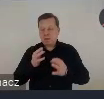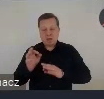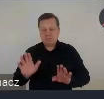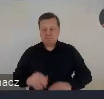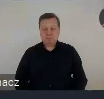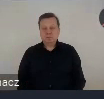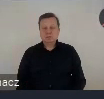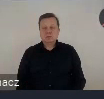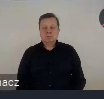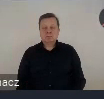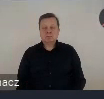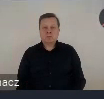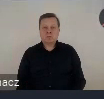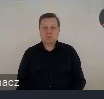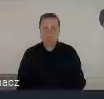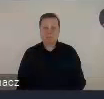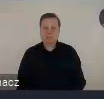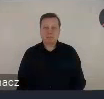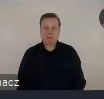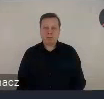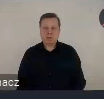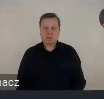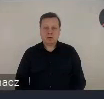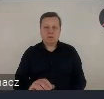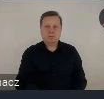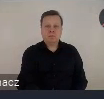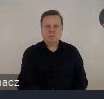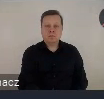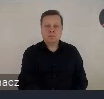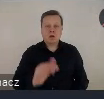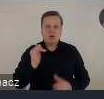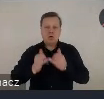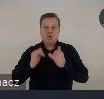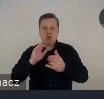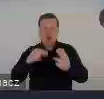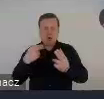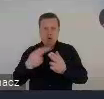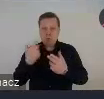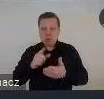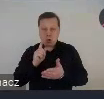Natomiast jeśli by coś się nie udało odpowiedzieć, to znaczy jeśli